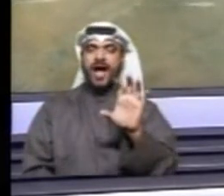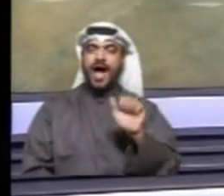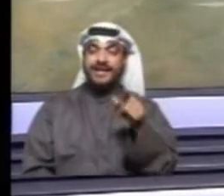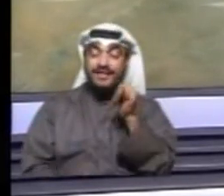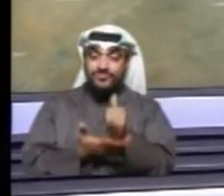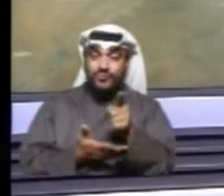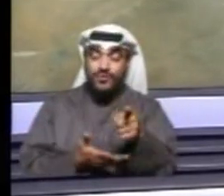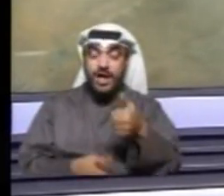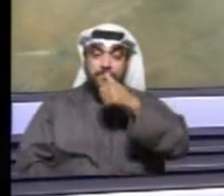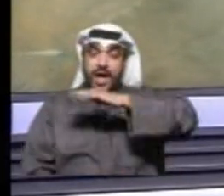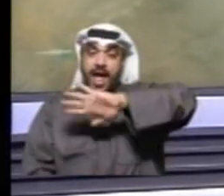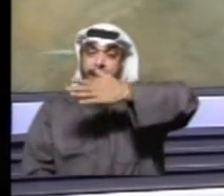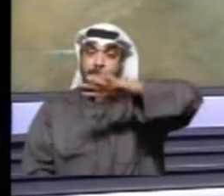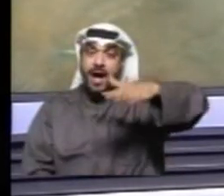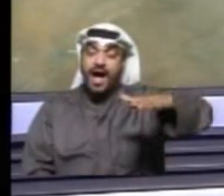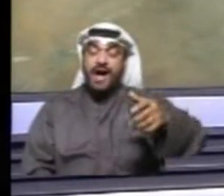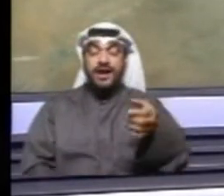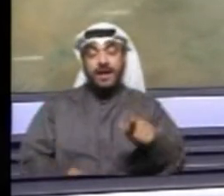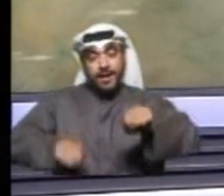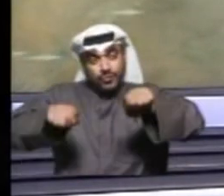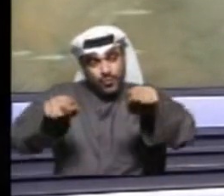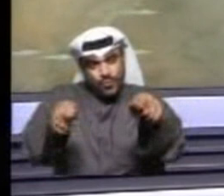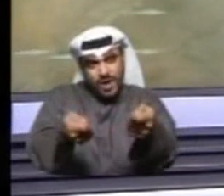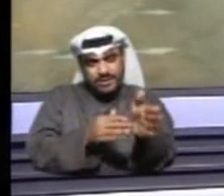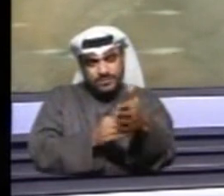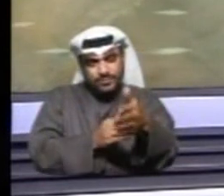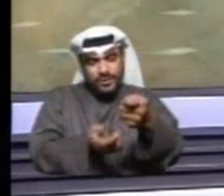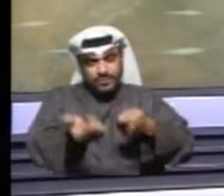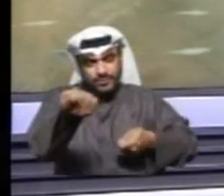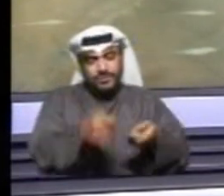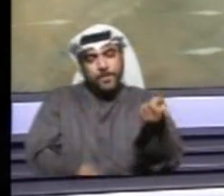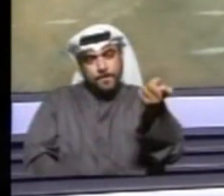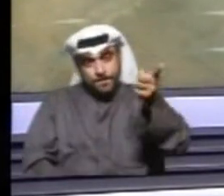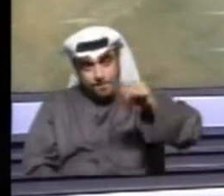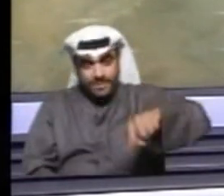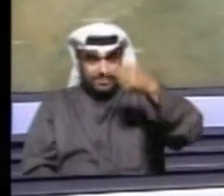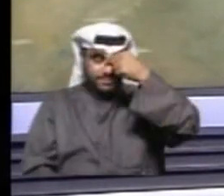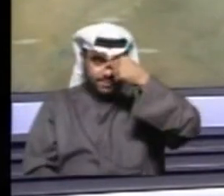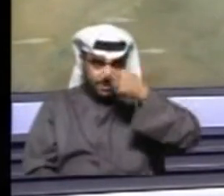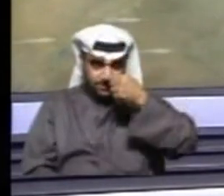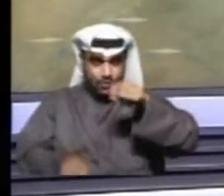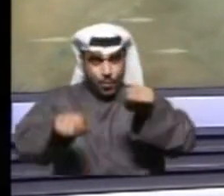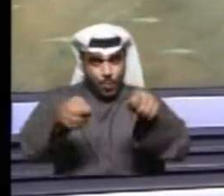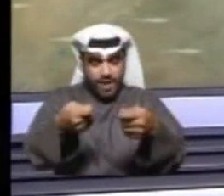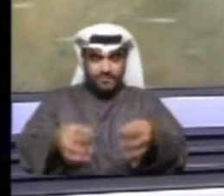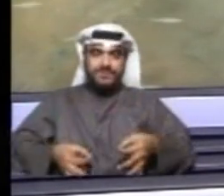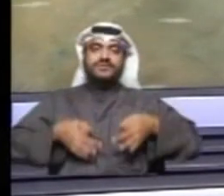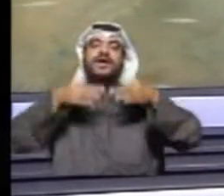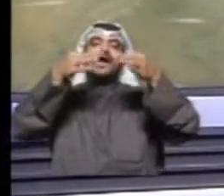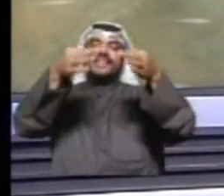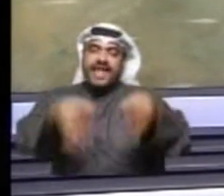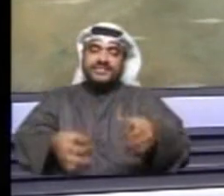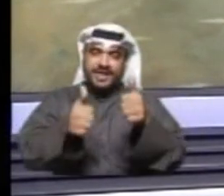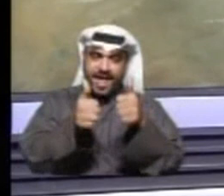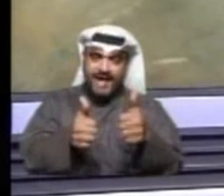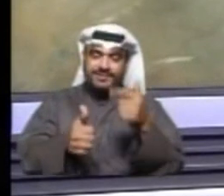15 إلى 45 كيلومتر في الساعة، والبحر راح يصير ارتفاع الأمواج فيه إلى 6 و7 قدم أحيانا، لذلك ما ننصحكم في البحر يوم الغد. تدريجيا يقلب الهواء إلى شمالي